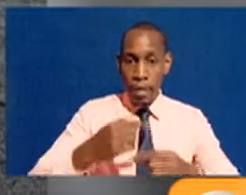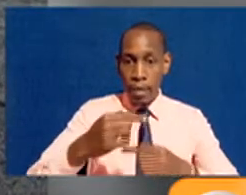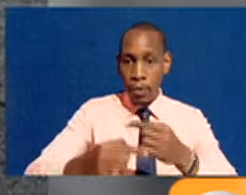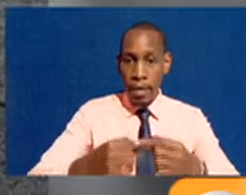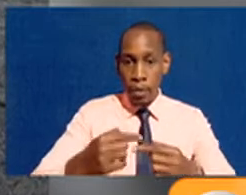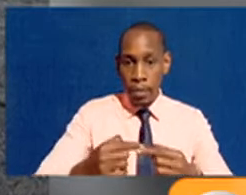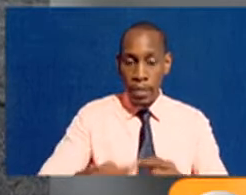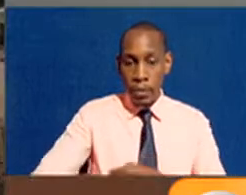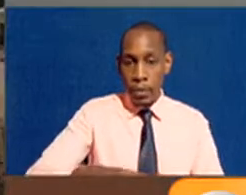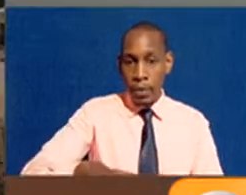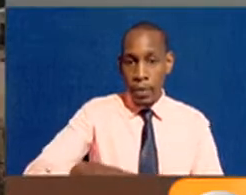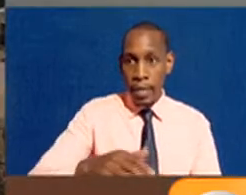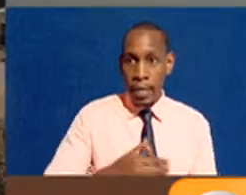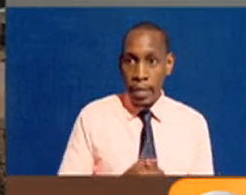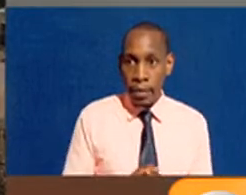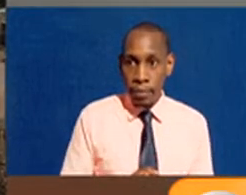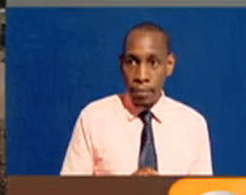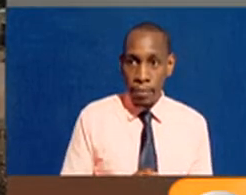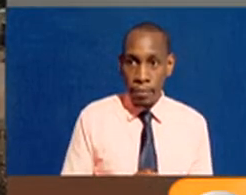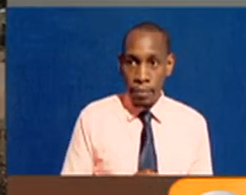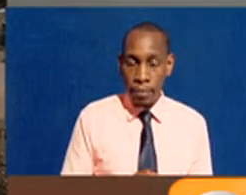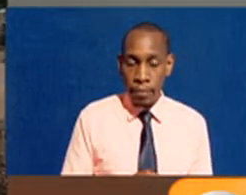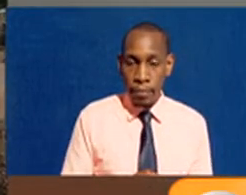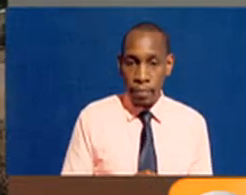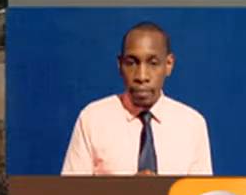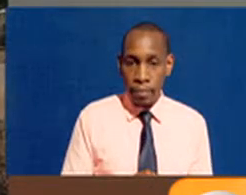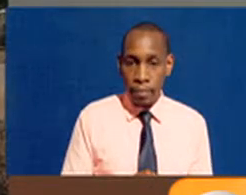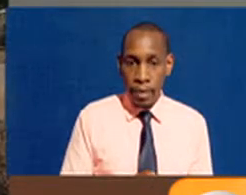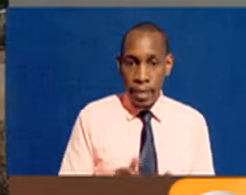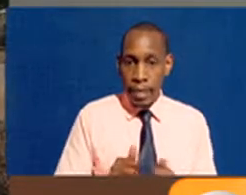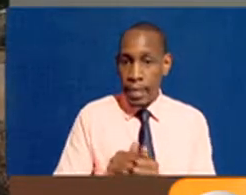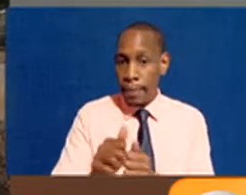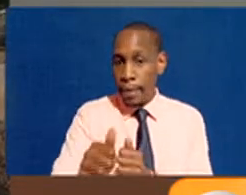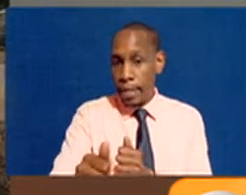mahali na huko Gong Road na huko. Nikapita